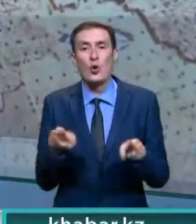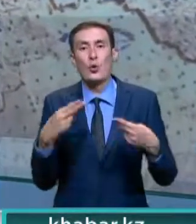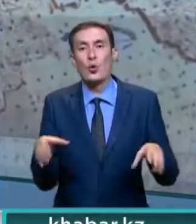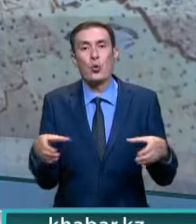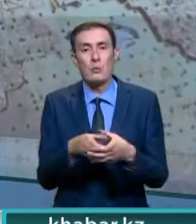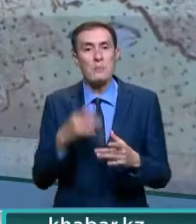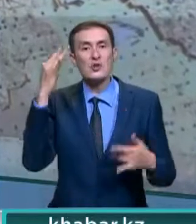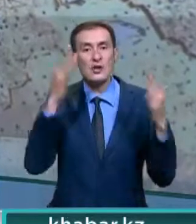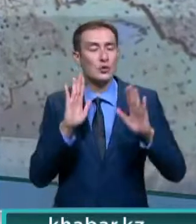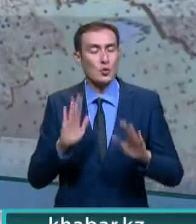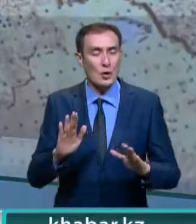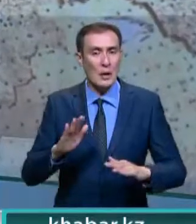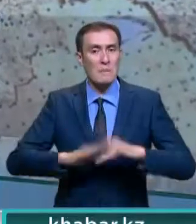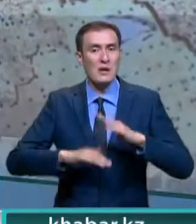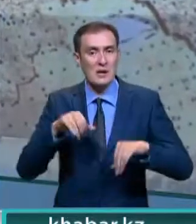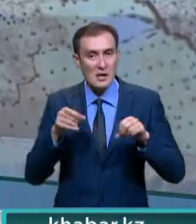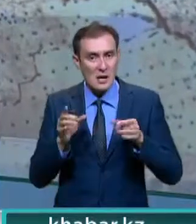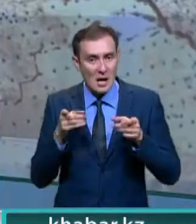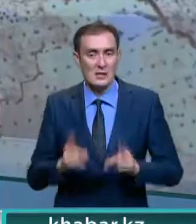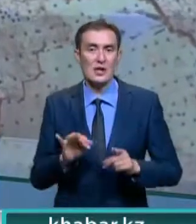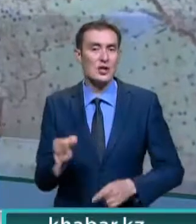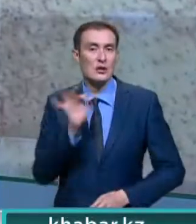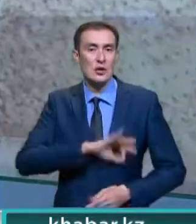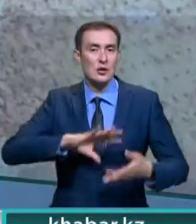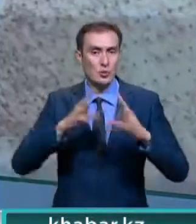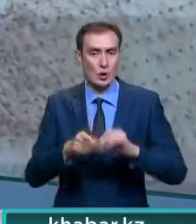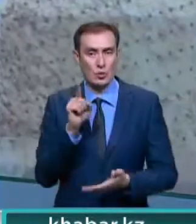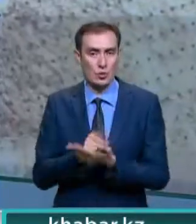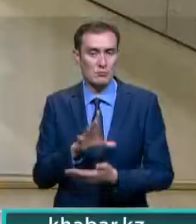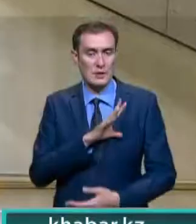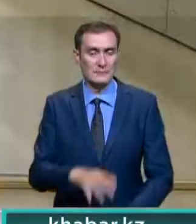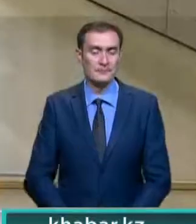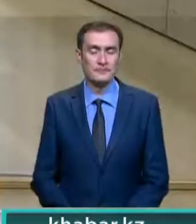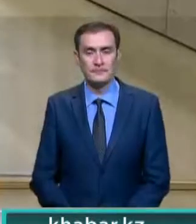Только реальность, практика и результат. Айгуль Амантаева продолжит.